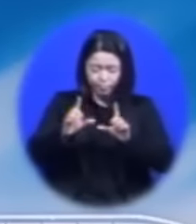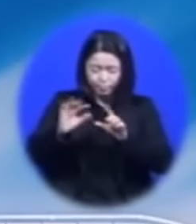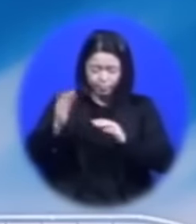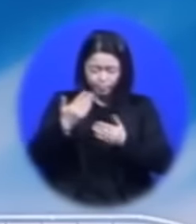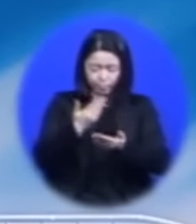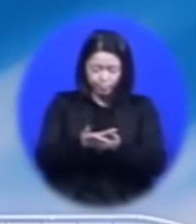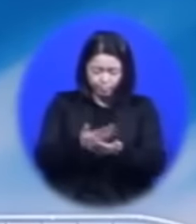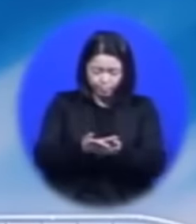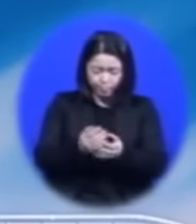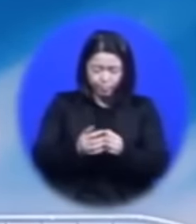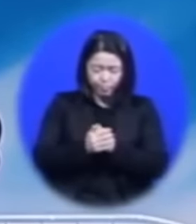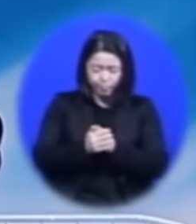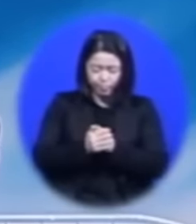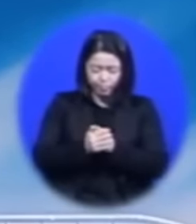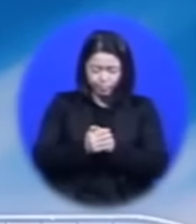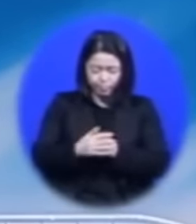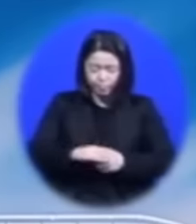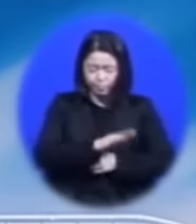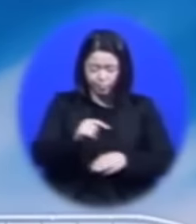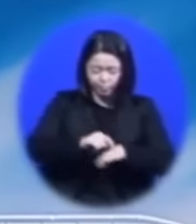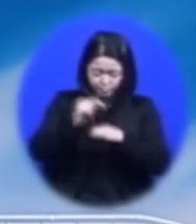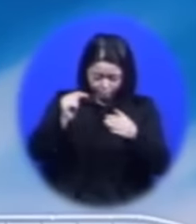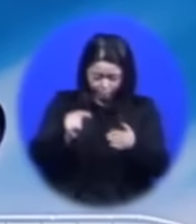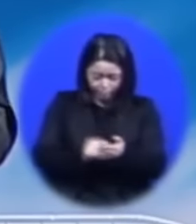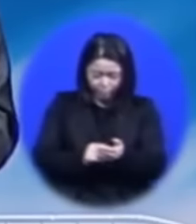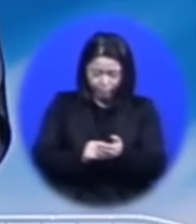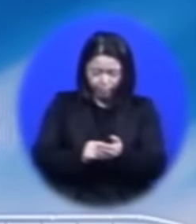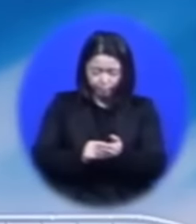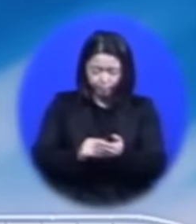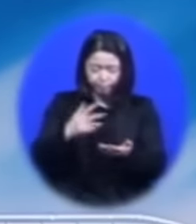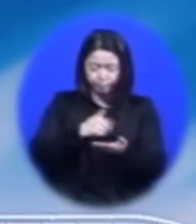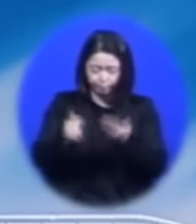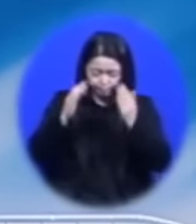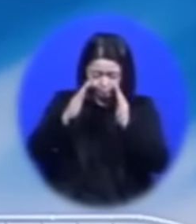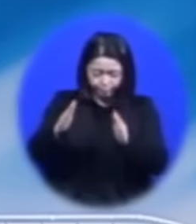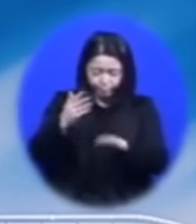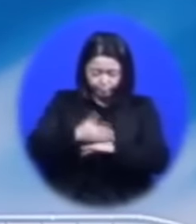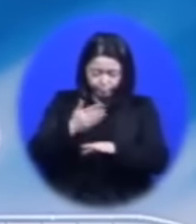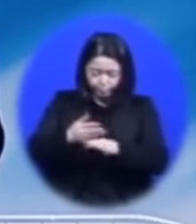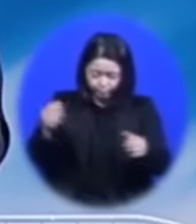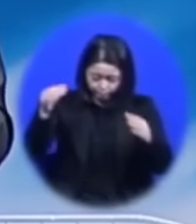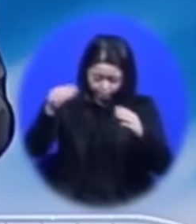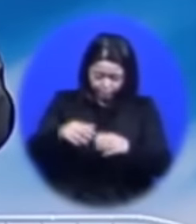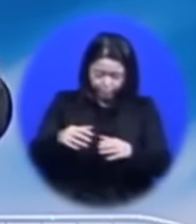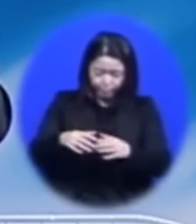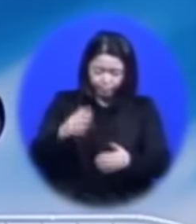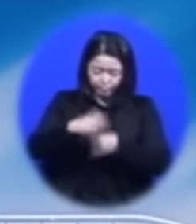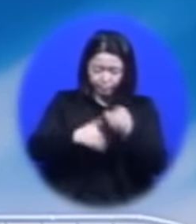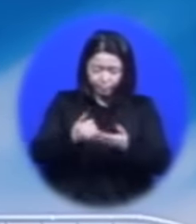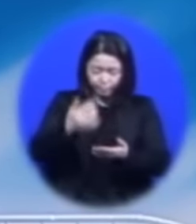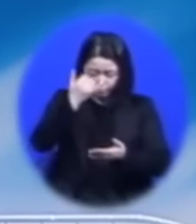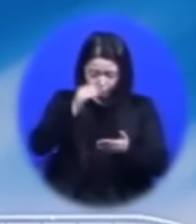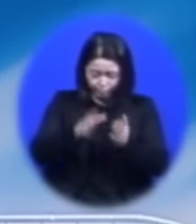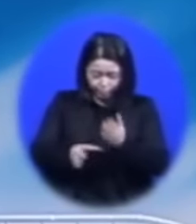해주시옵소서. 우리의 마음과 주님을 향한 감사를 담아 하나님께 예물을